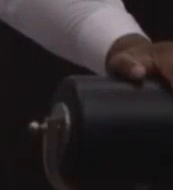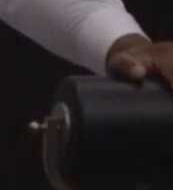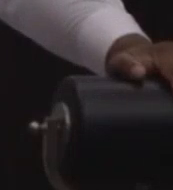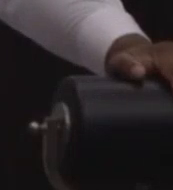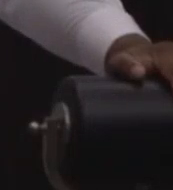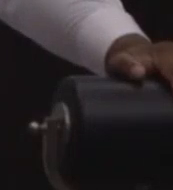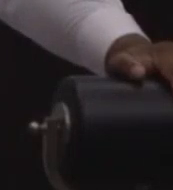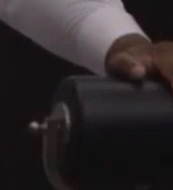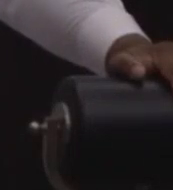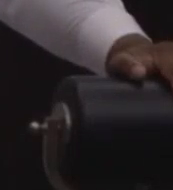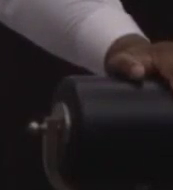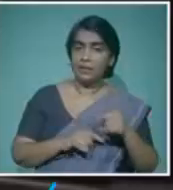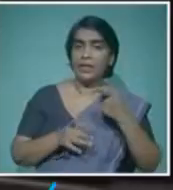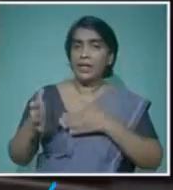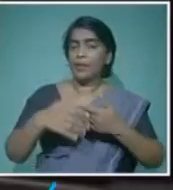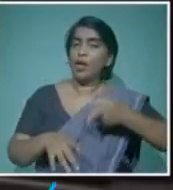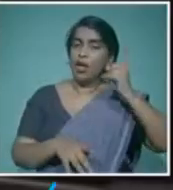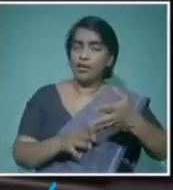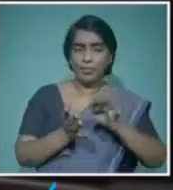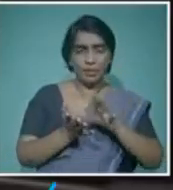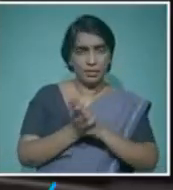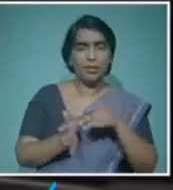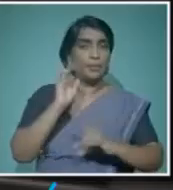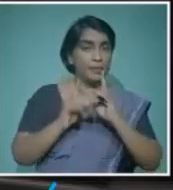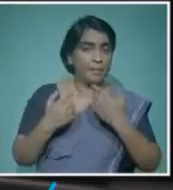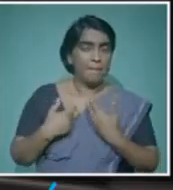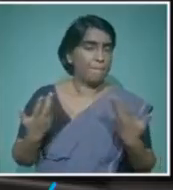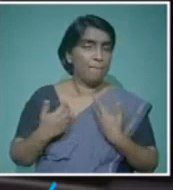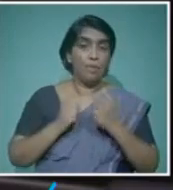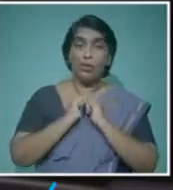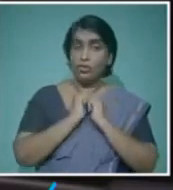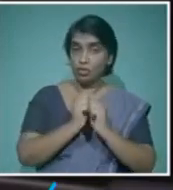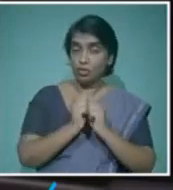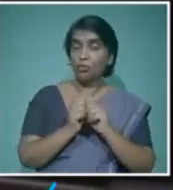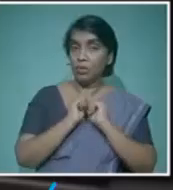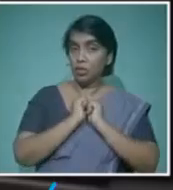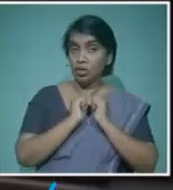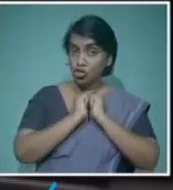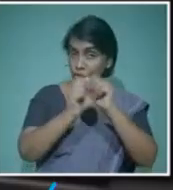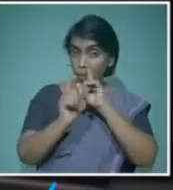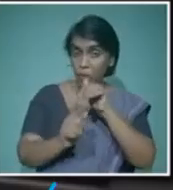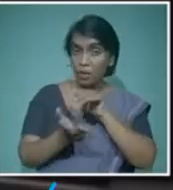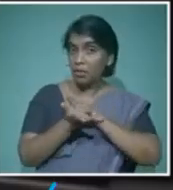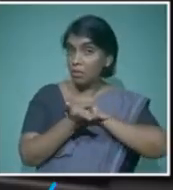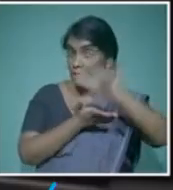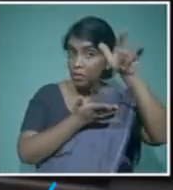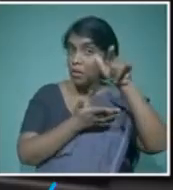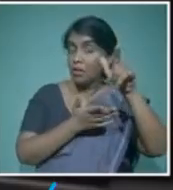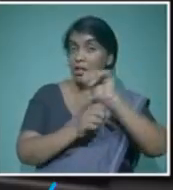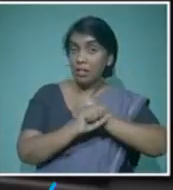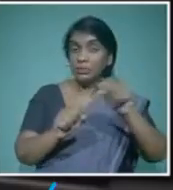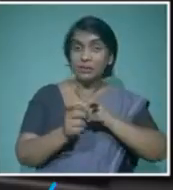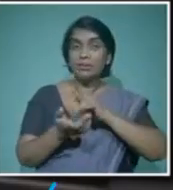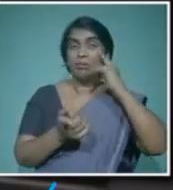අදත් පාර්ලිමේන්තුවේදී සංවාදයක් ඇති වුණා. අපි අමාත්‍යංශයට බැහැ රැකියා සඳහා විදේශගත නොවුණු උද්ගලයෙක් සඳහා වියදම් කරන්න. ඒ සඳහා